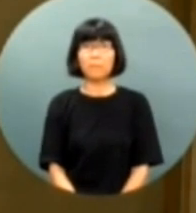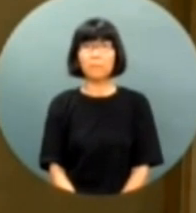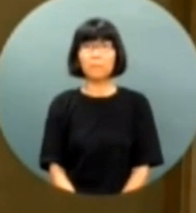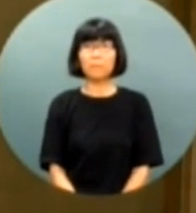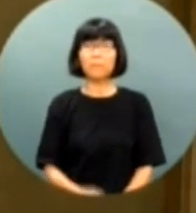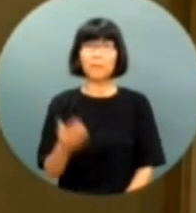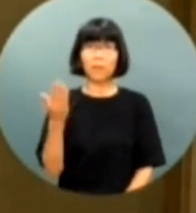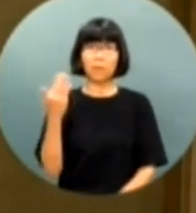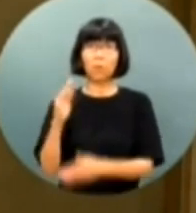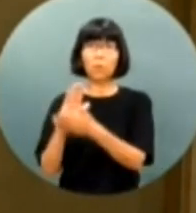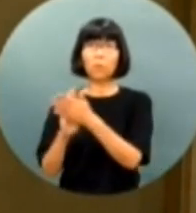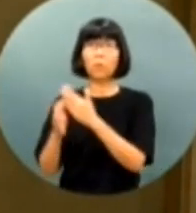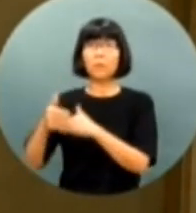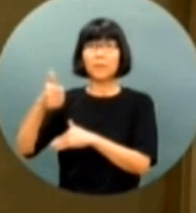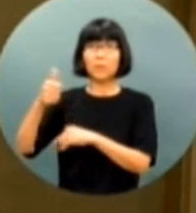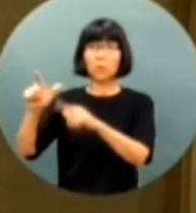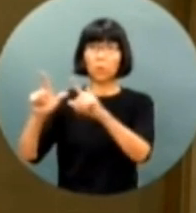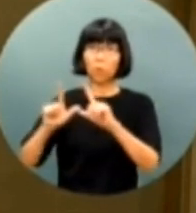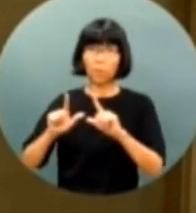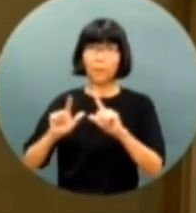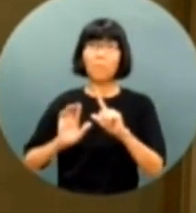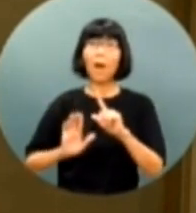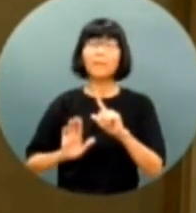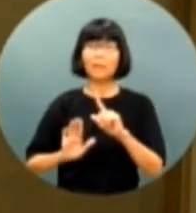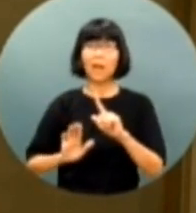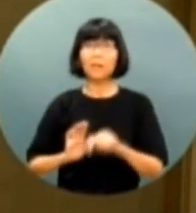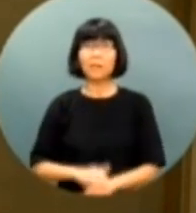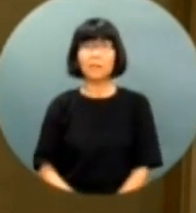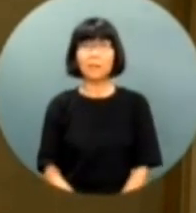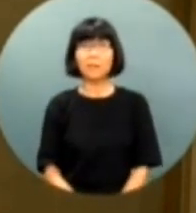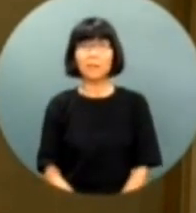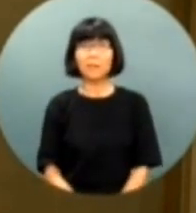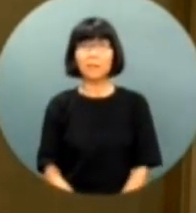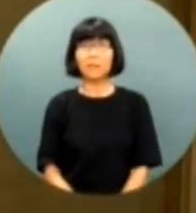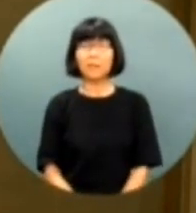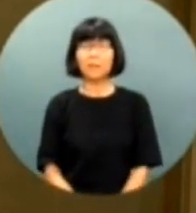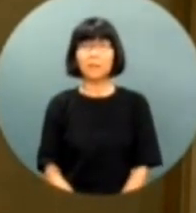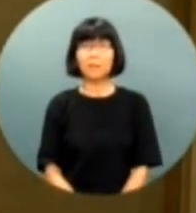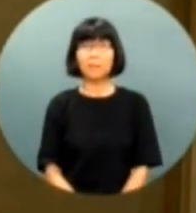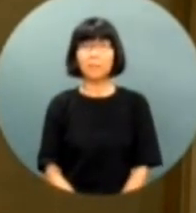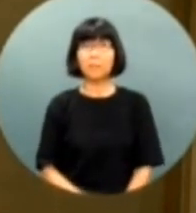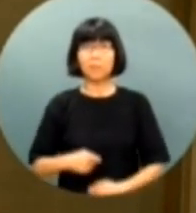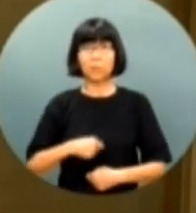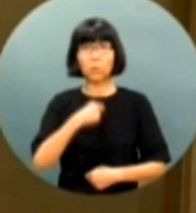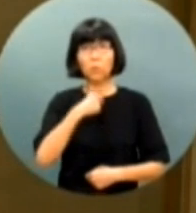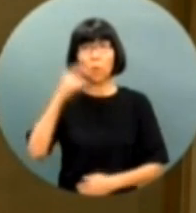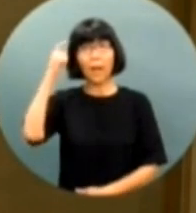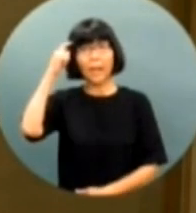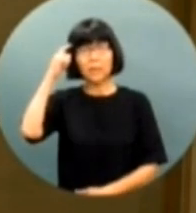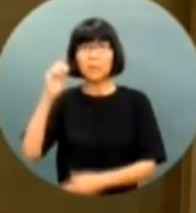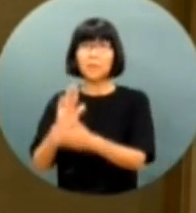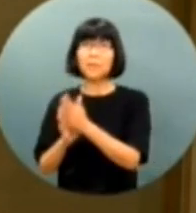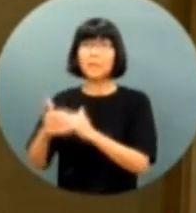先ほど知事の答弁ありましたけども、私、そんな率直に聞いた感想が、知事としては問